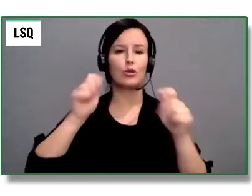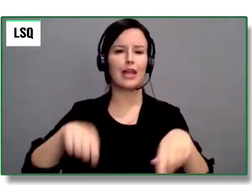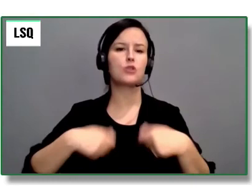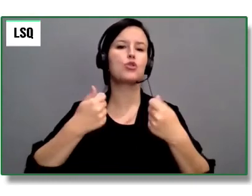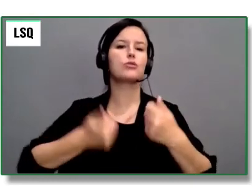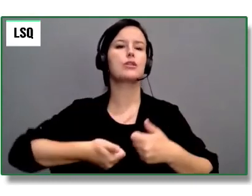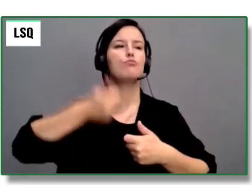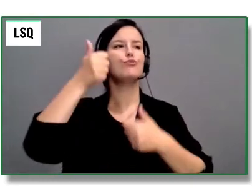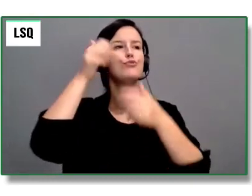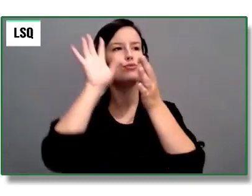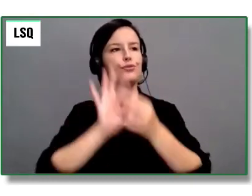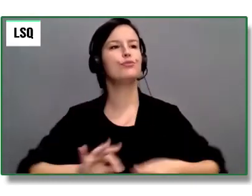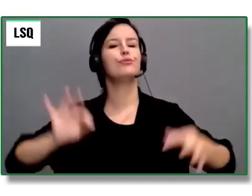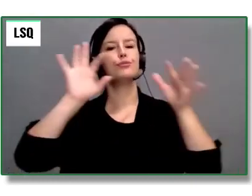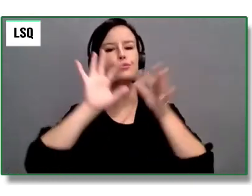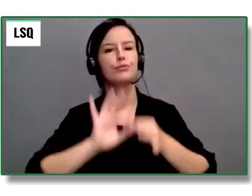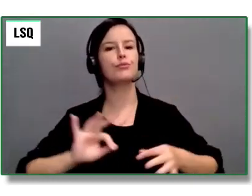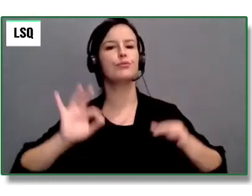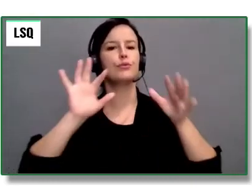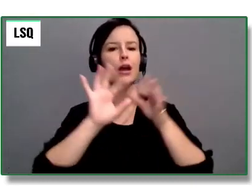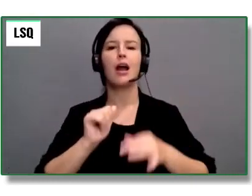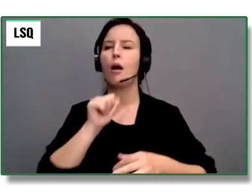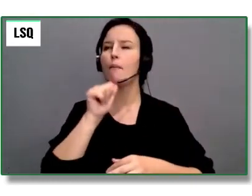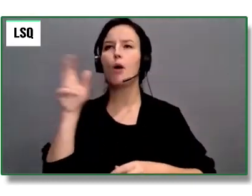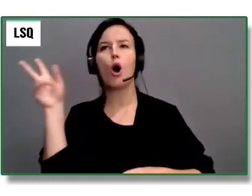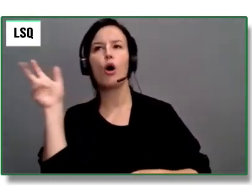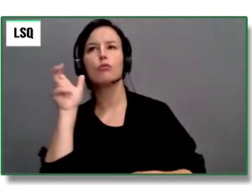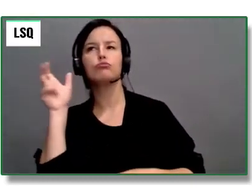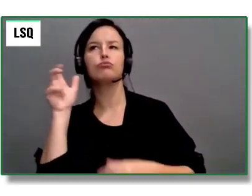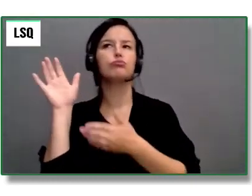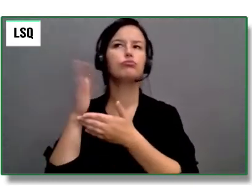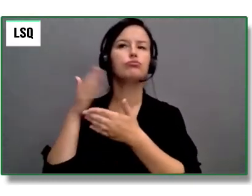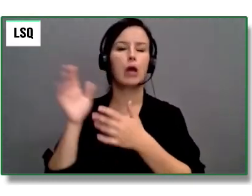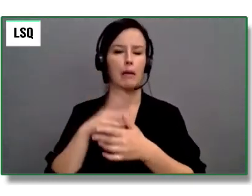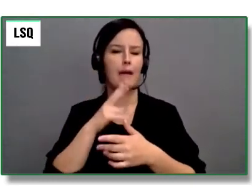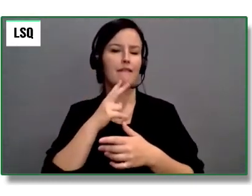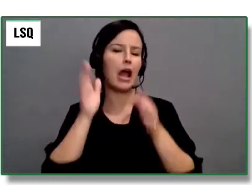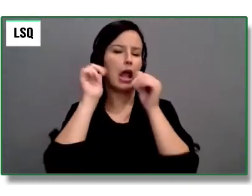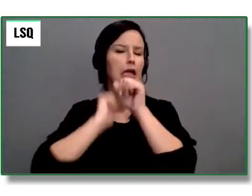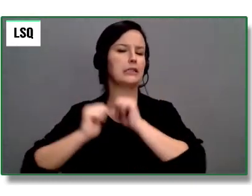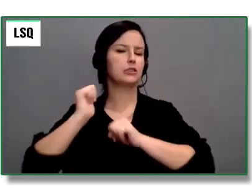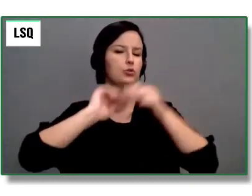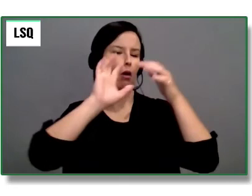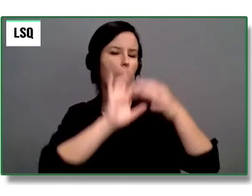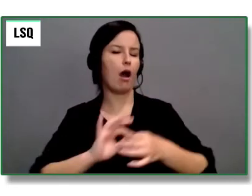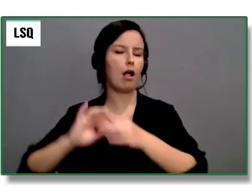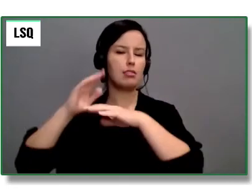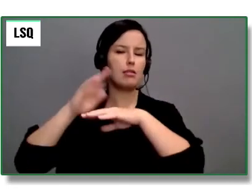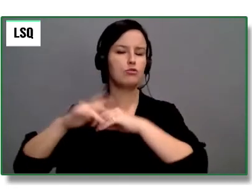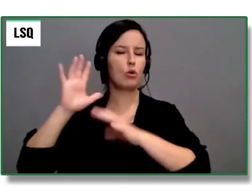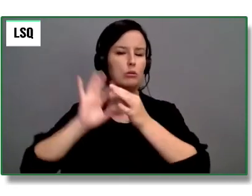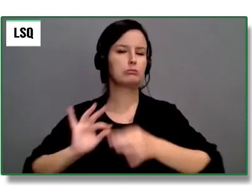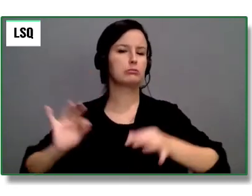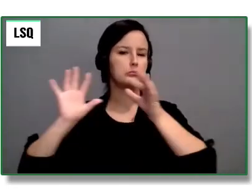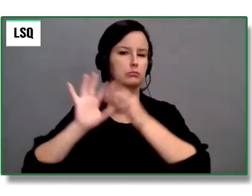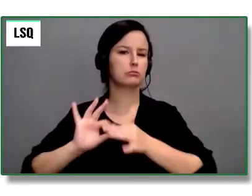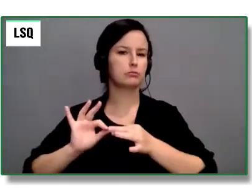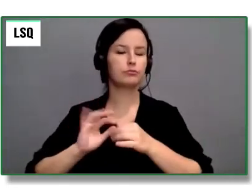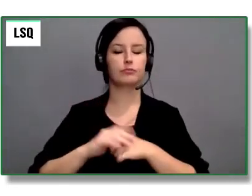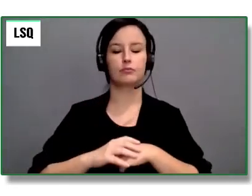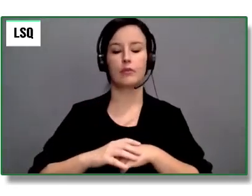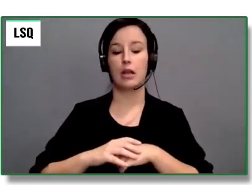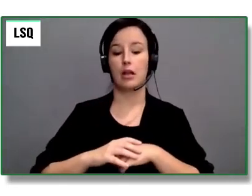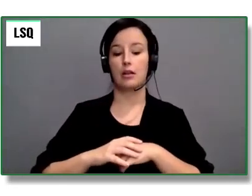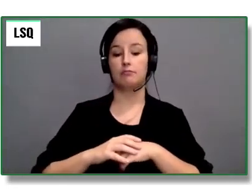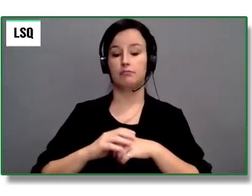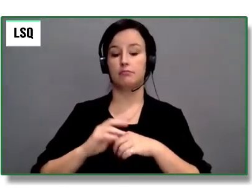pas d'audio et de son, mais des histoires qui sont relatées. Donc, le premier point ici à droite,